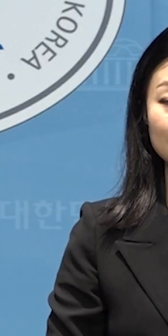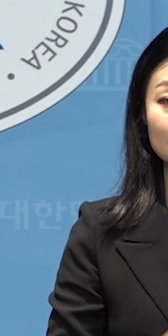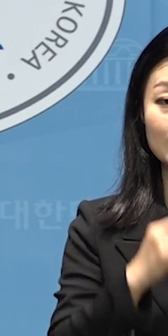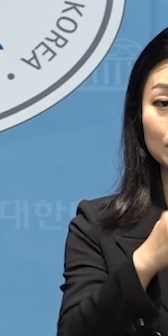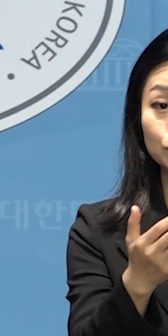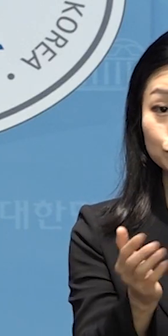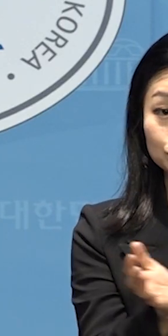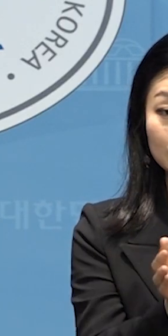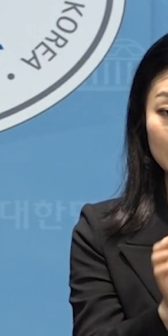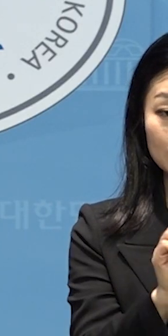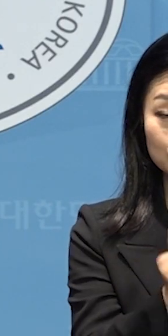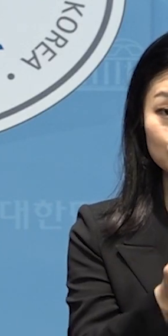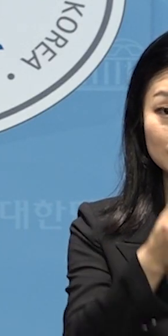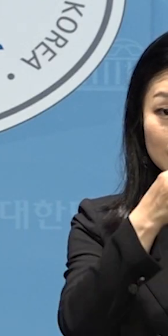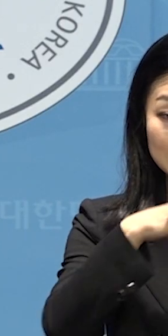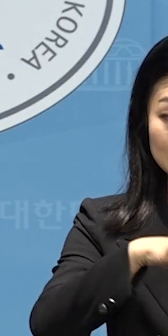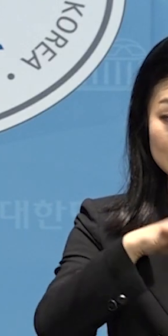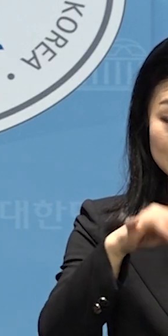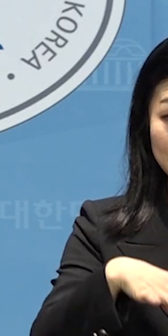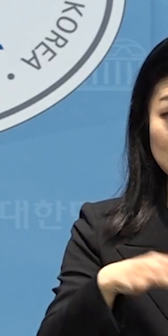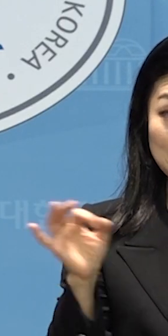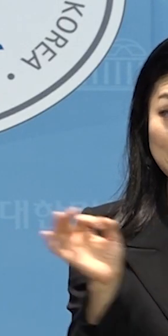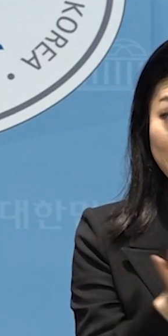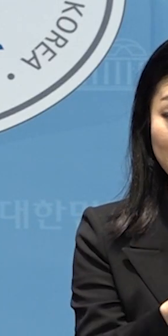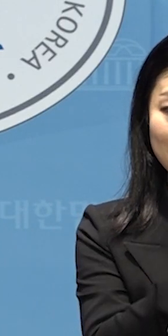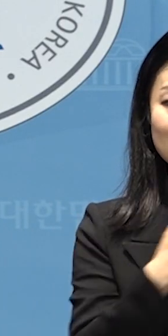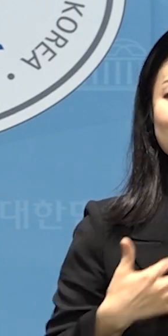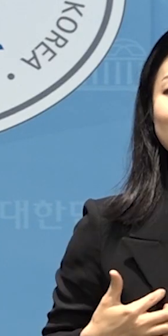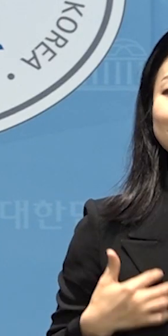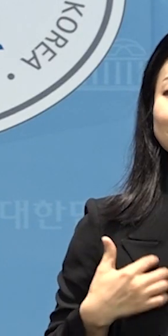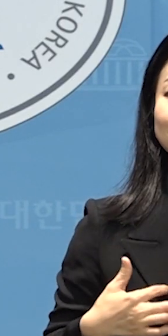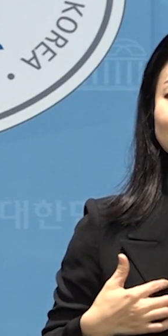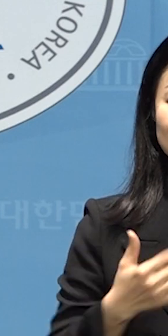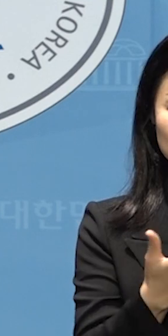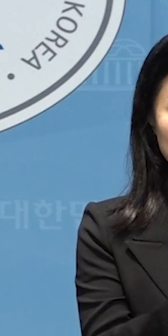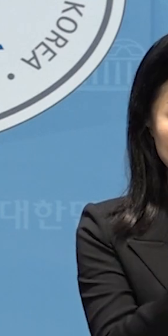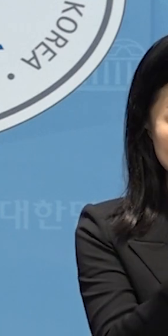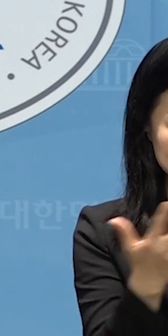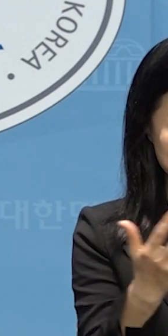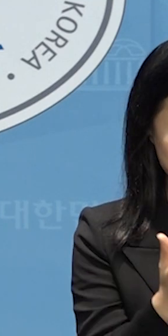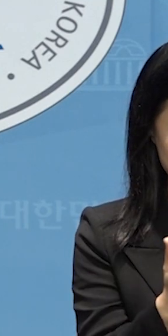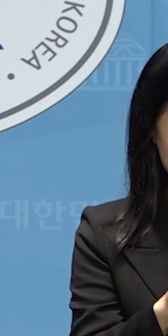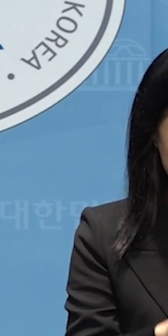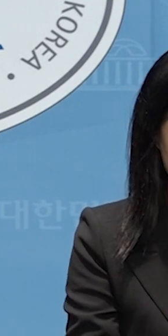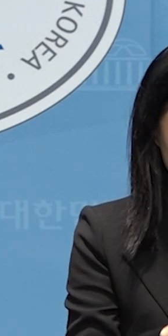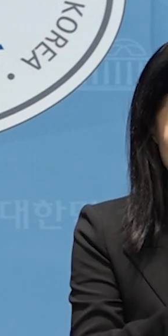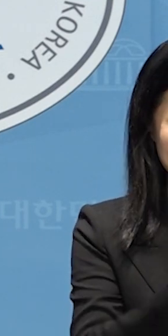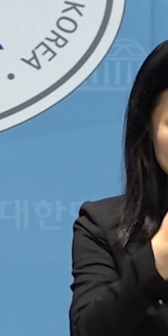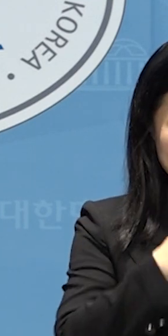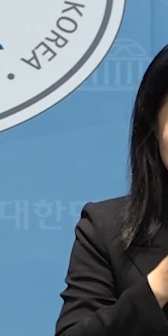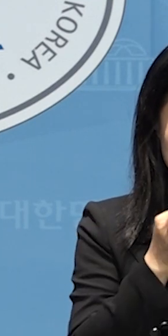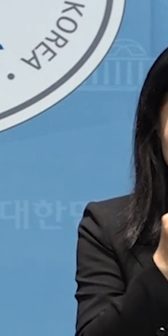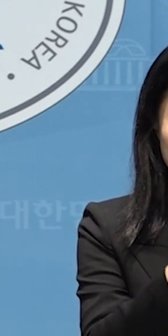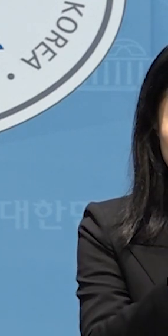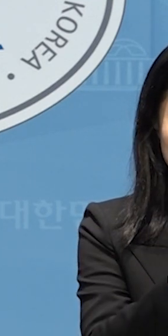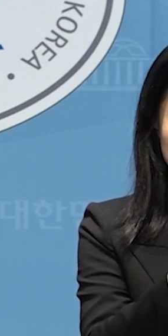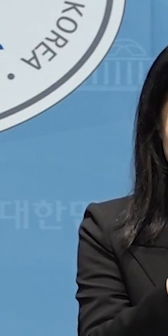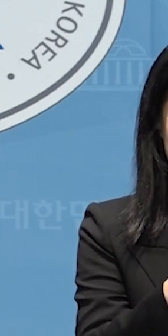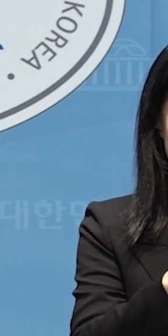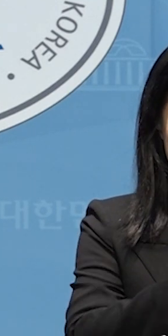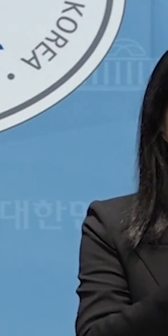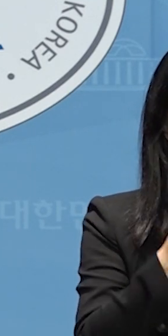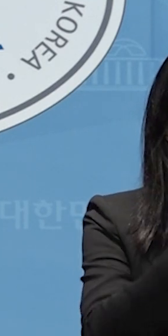민주당의 금세 폐지 결정을 환영합니다 민주당 이재명 대표가 오늘 금세 폐지에 찬성한다는